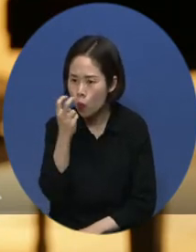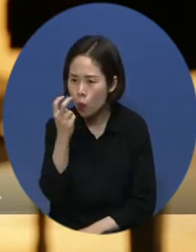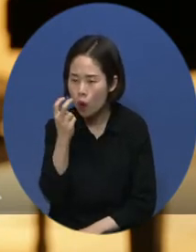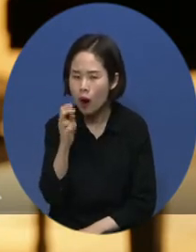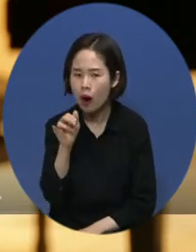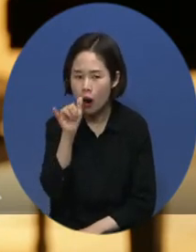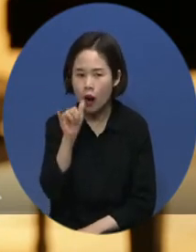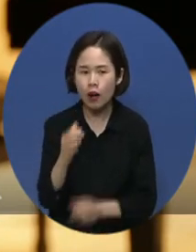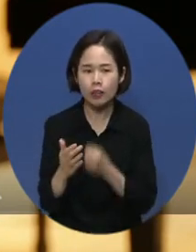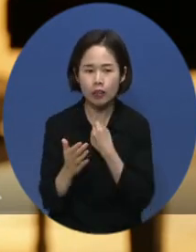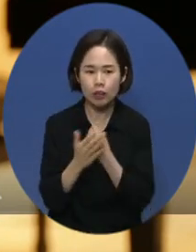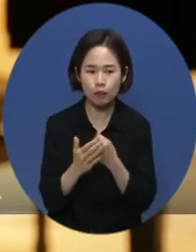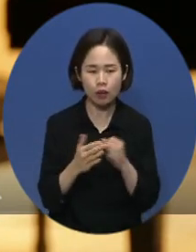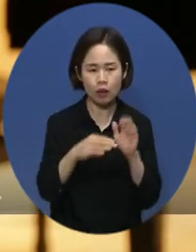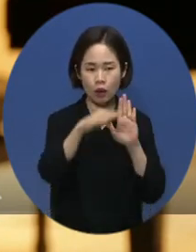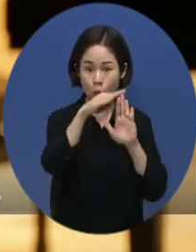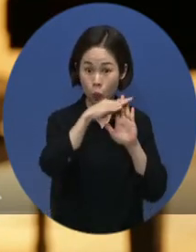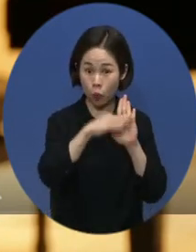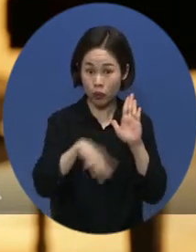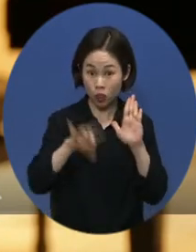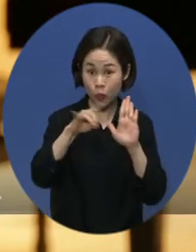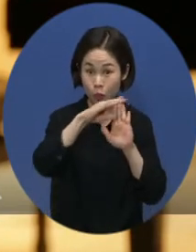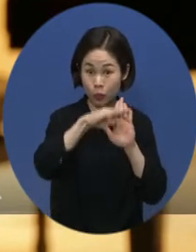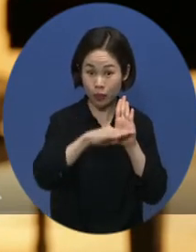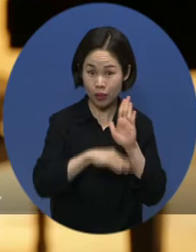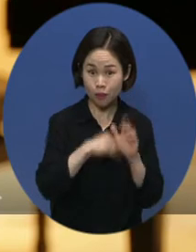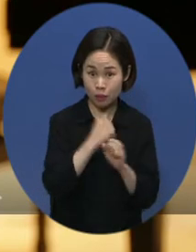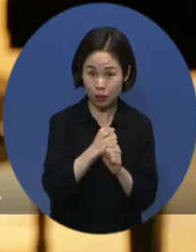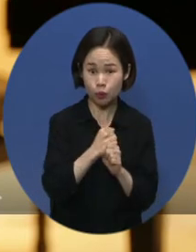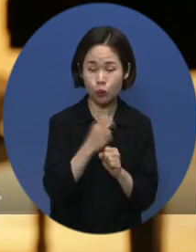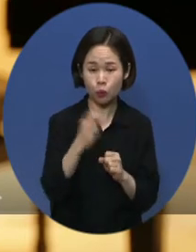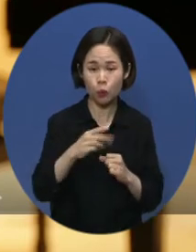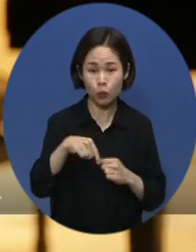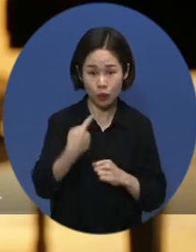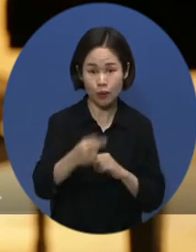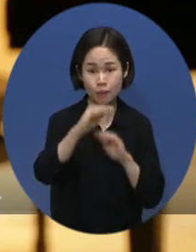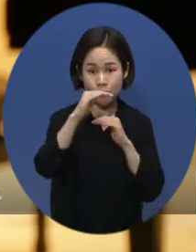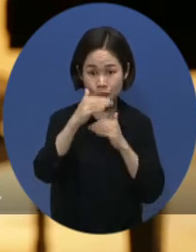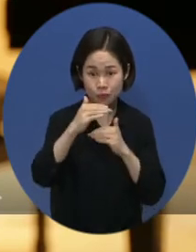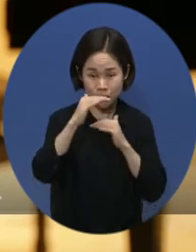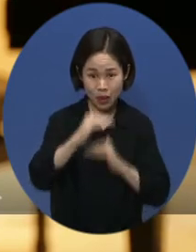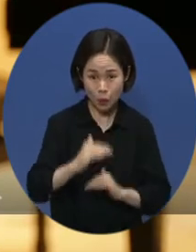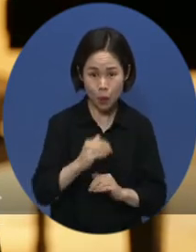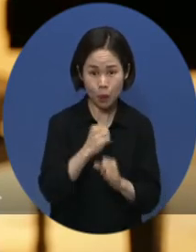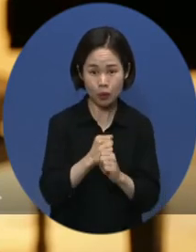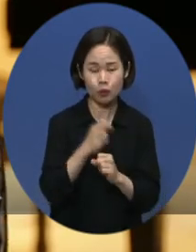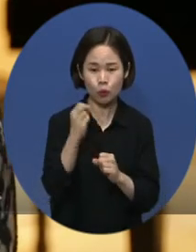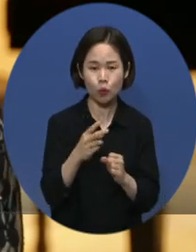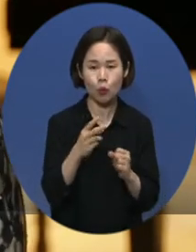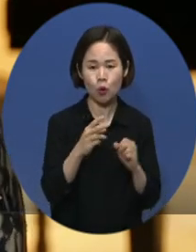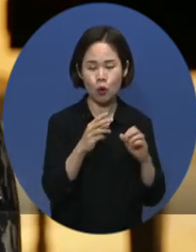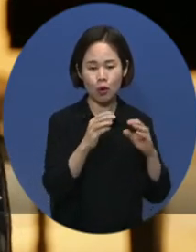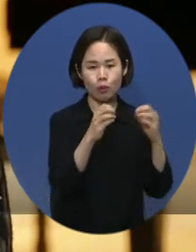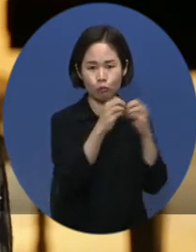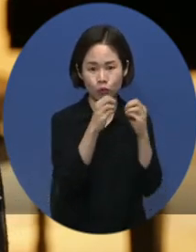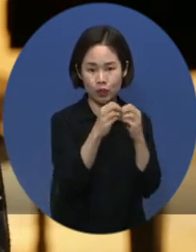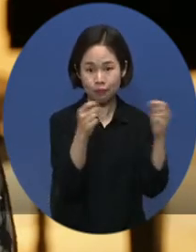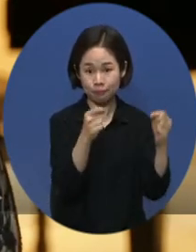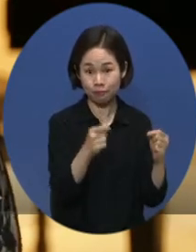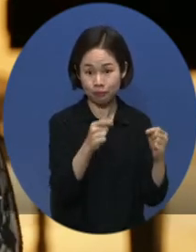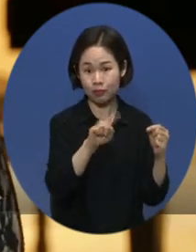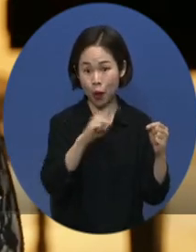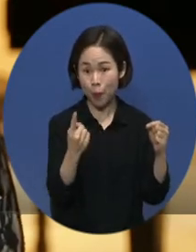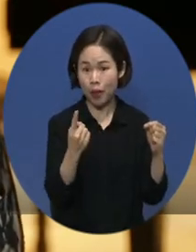구성할 때부터, 그 다음 내용을 정리할 때부터, 그리고 이제 사파나 이런 내용들 전체적인 그 구조 이런